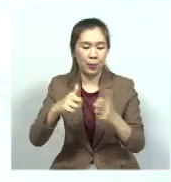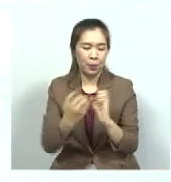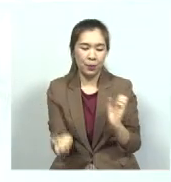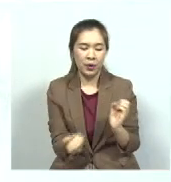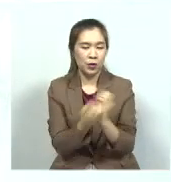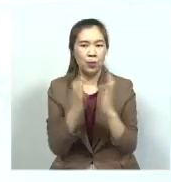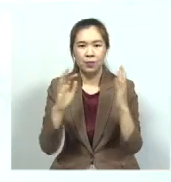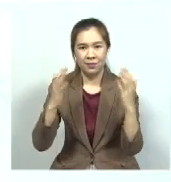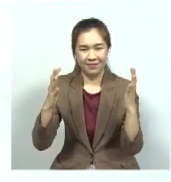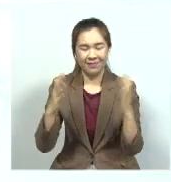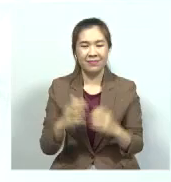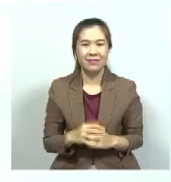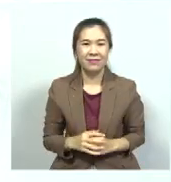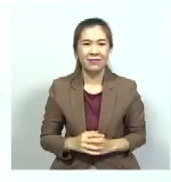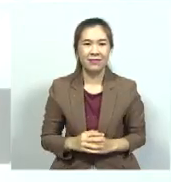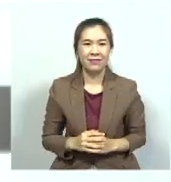กระทบอย่างแน่นอนค่ะ